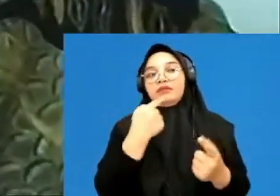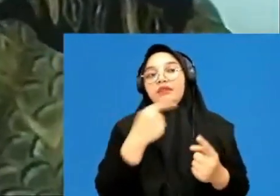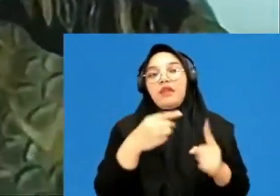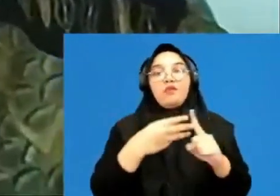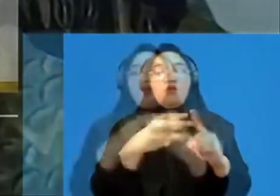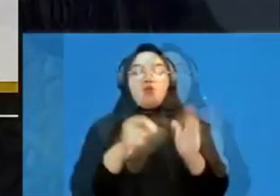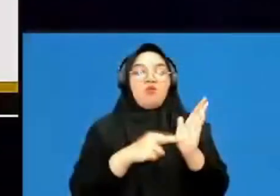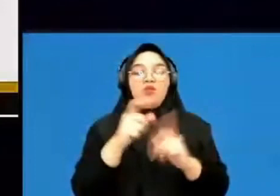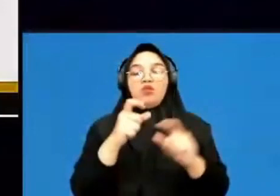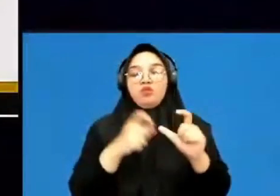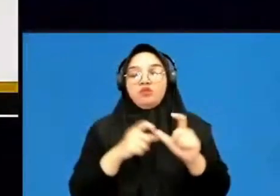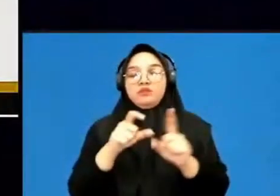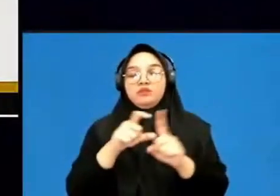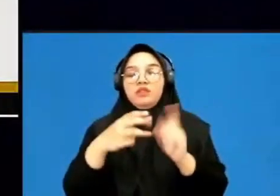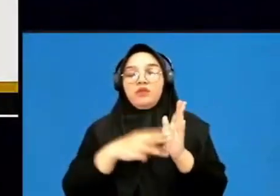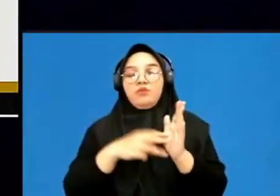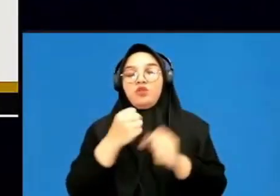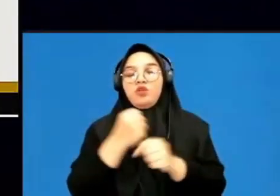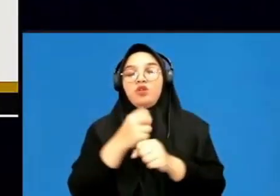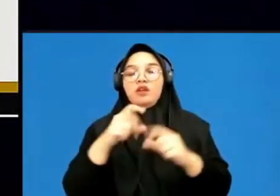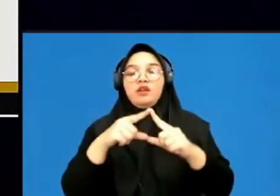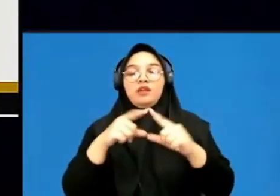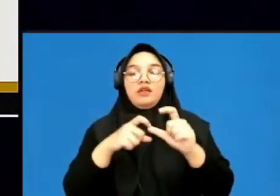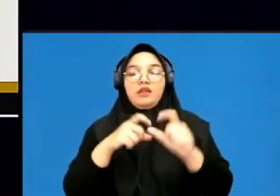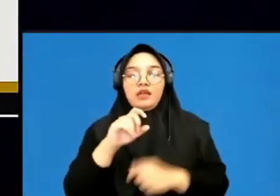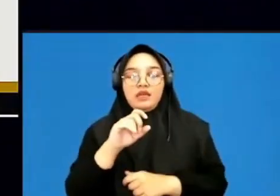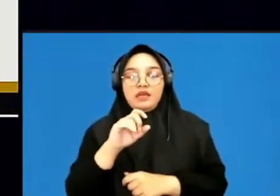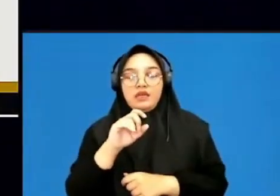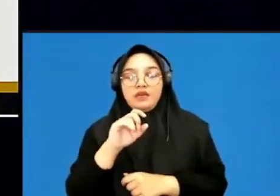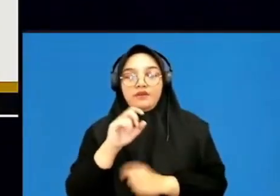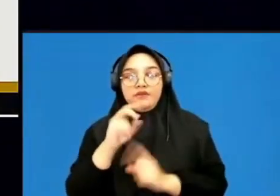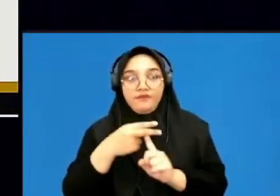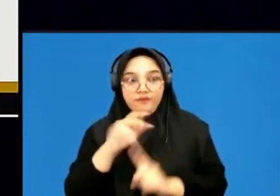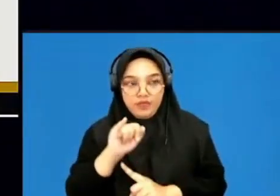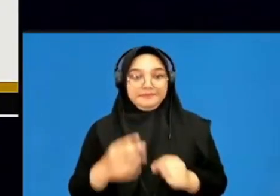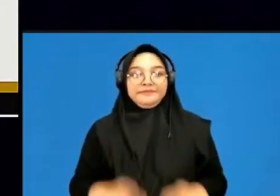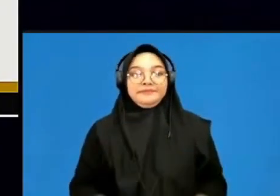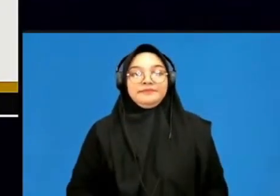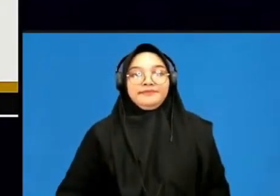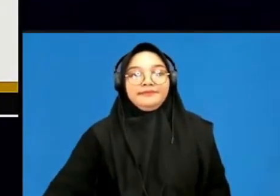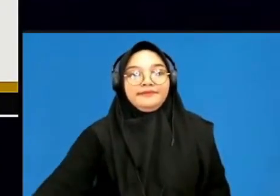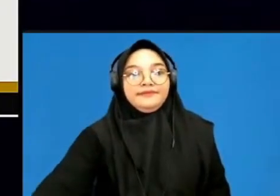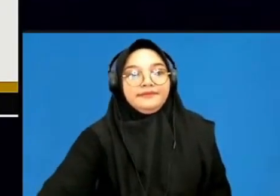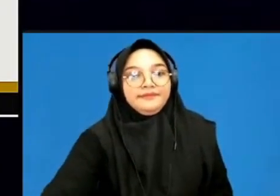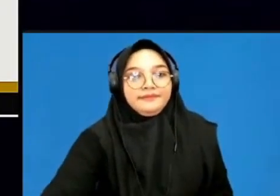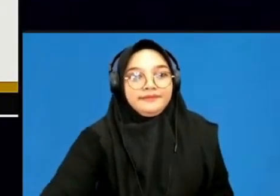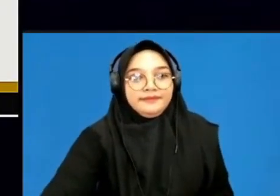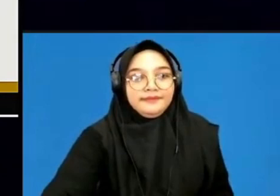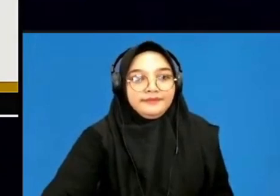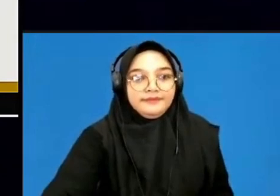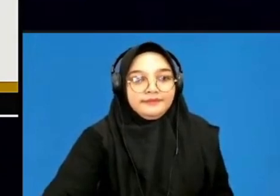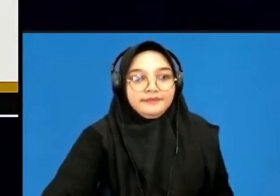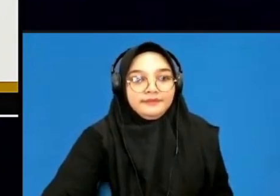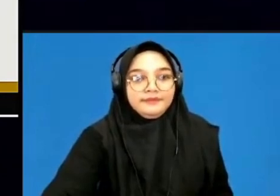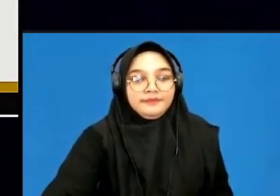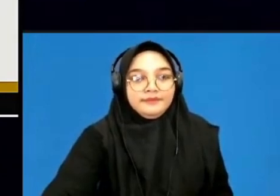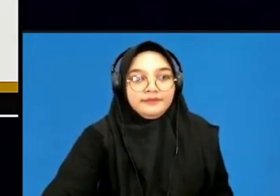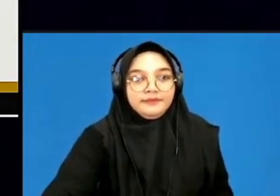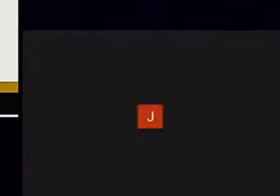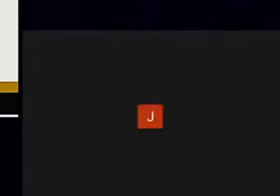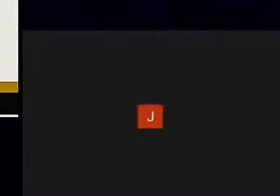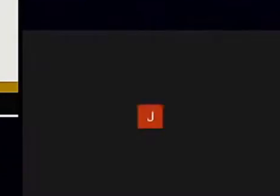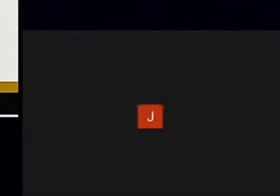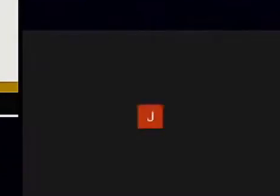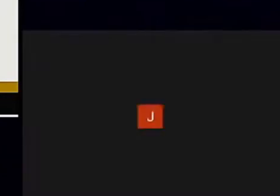yang mampu berdaya sayang tinggi Untuk memanfaatkan momentum ekonomi ini kemarin hearing di DPR RI